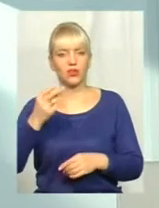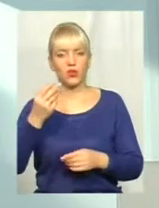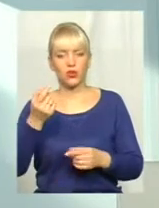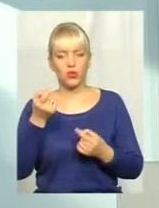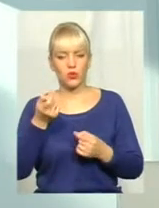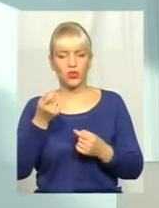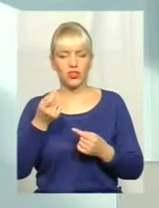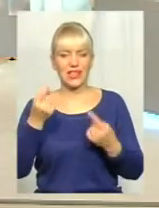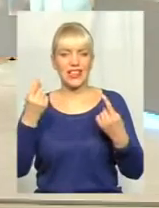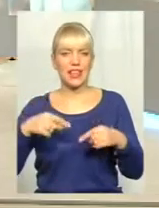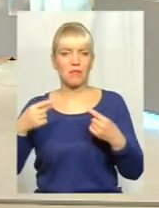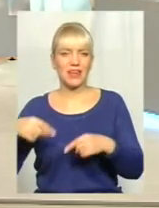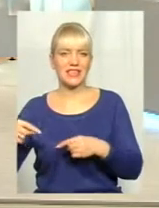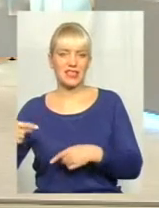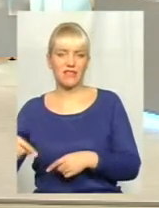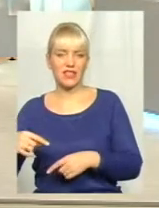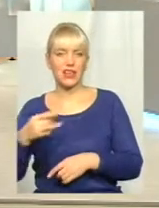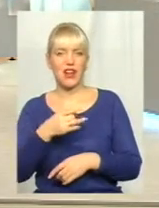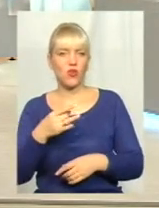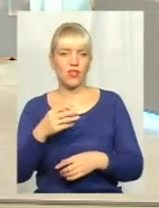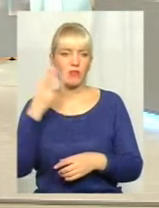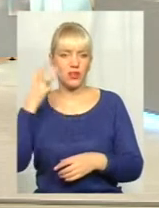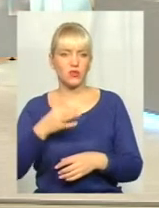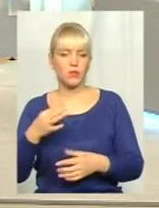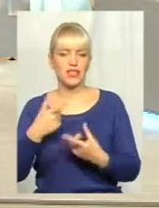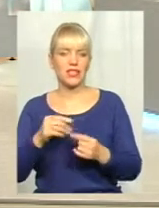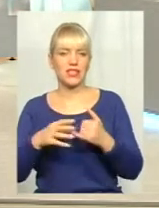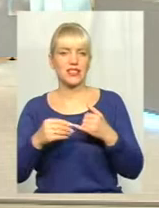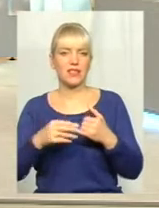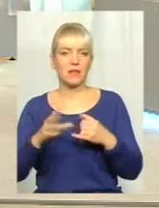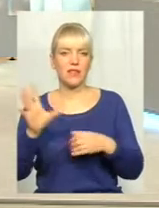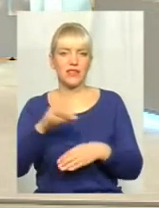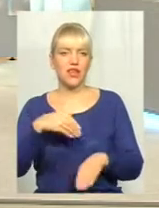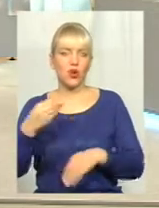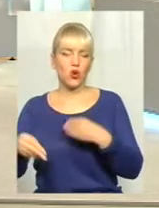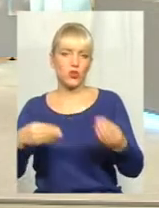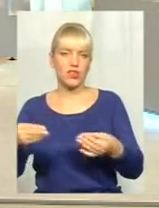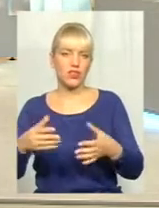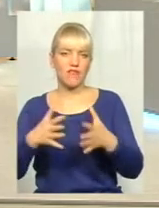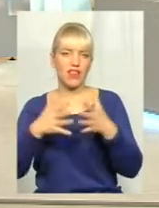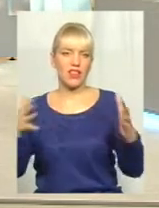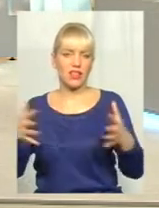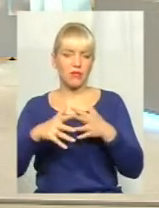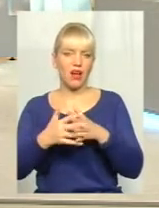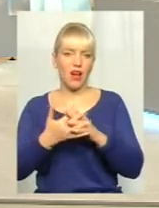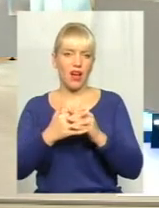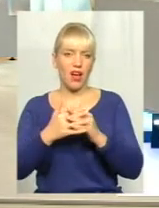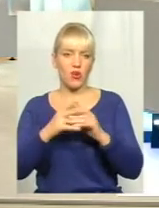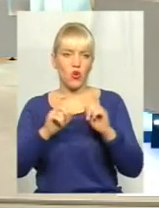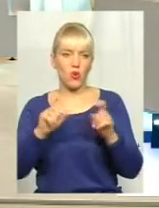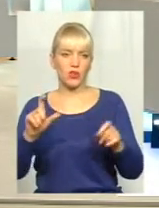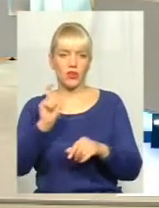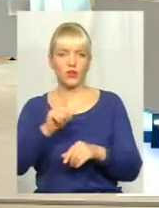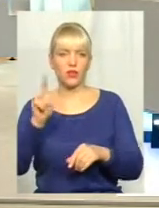райони Хмельницької області, де, наприклад, земля вся роздана великим агрохолдингам, там люди